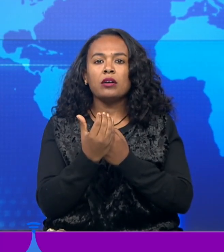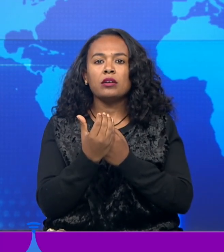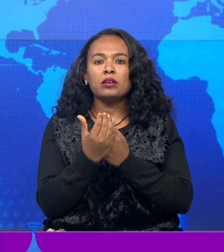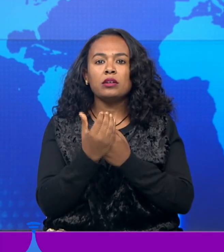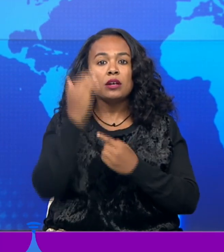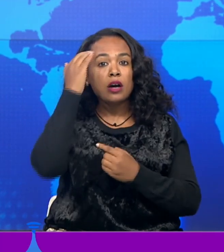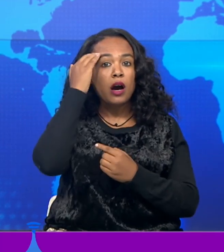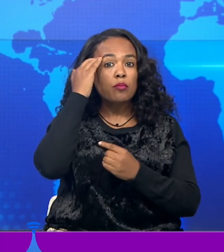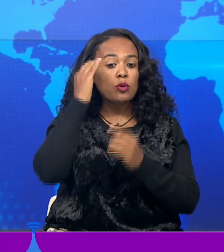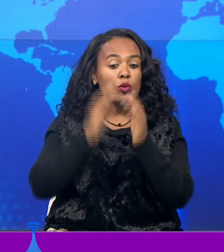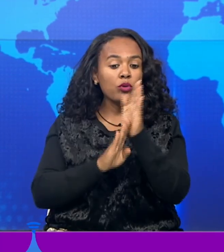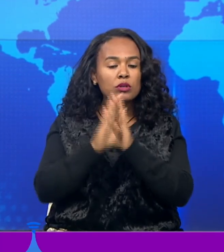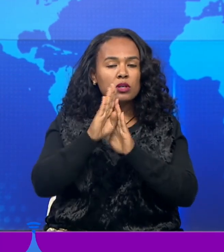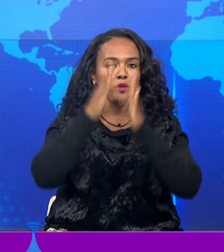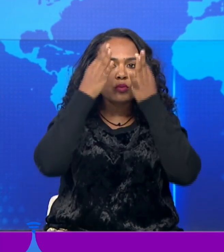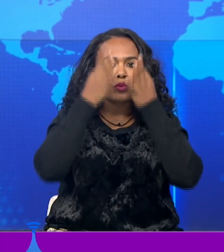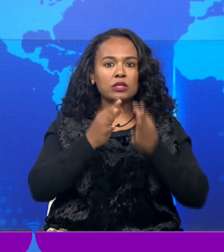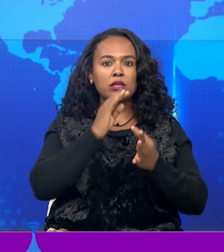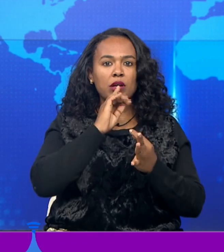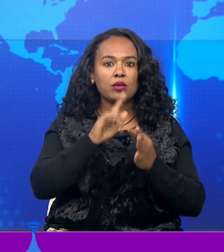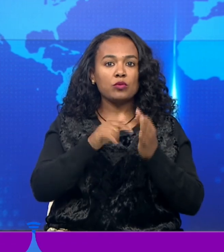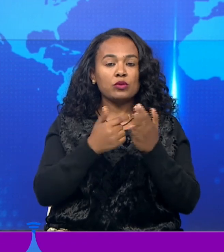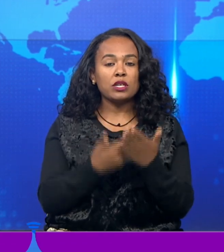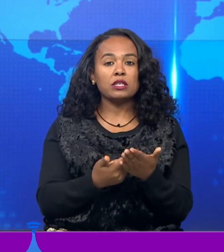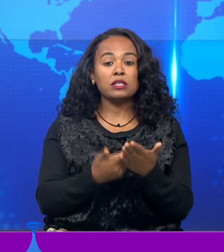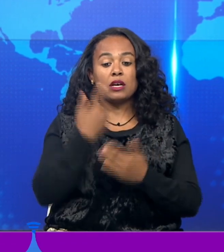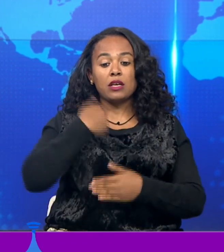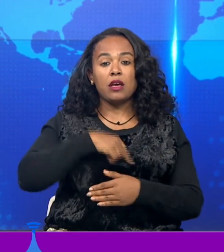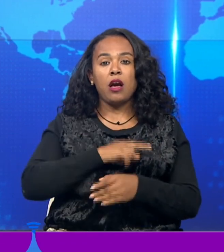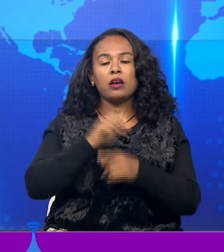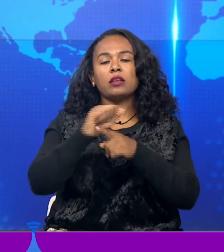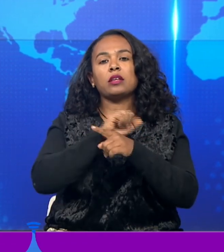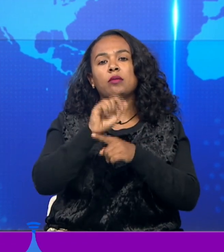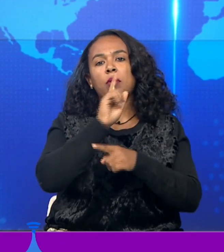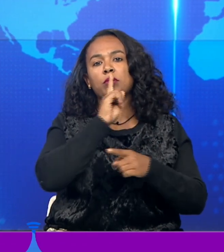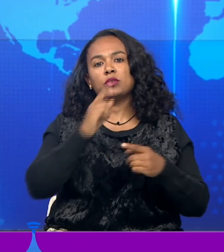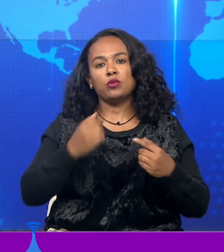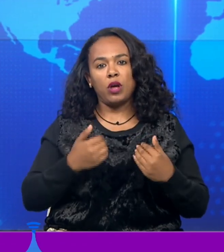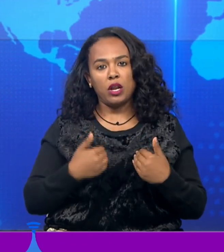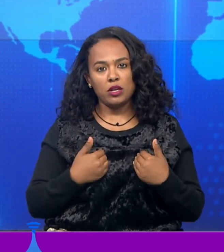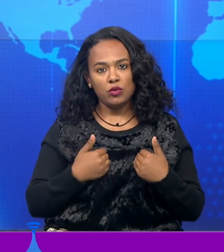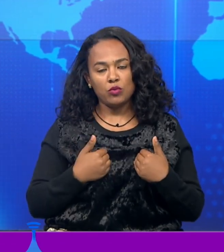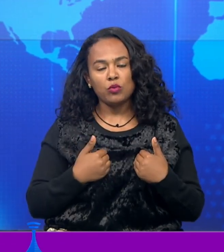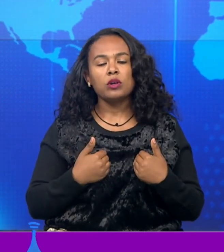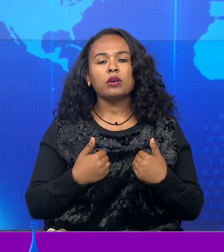ለአእምሮ እድገትህ ወሳኝ ነው። ስለዚህ እኛ እየተለማመድን ያለነው እንግዲህ